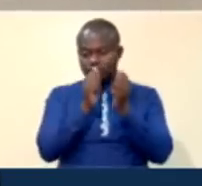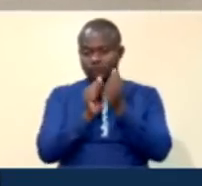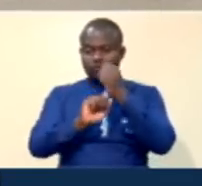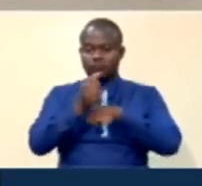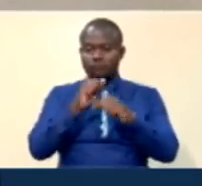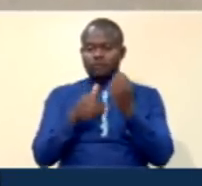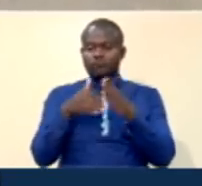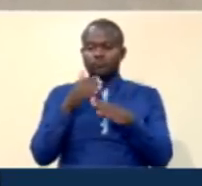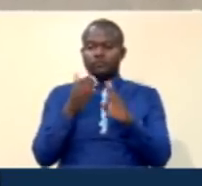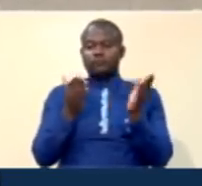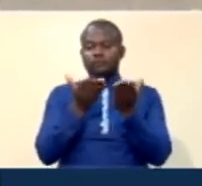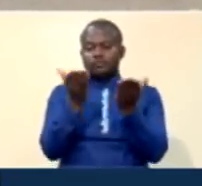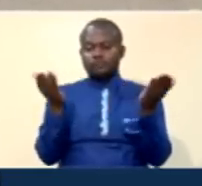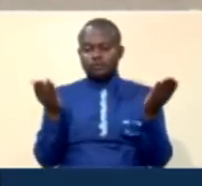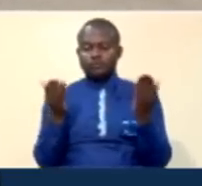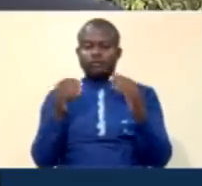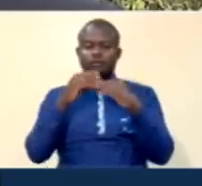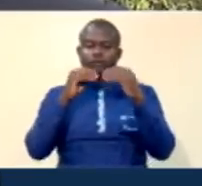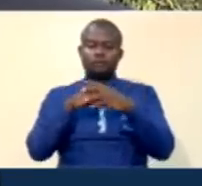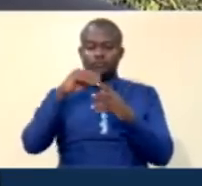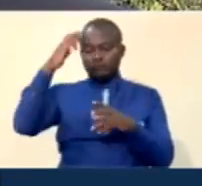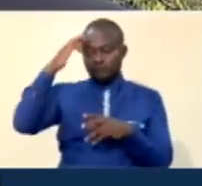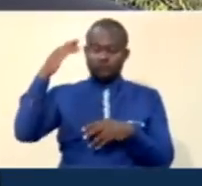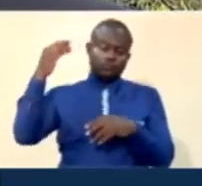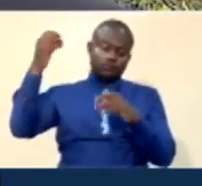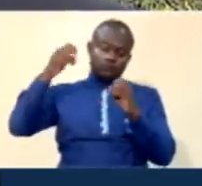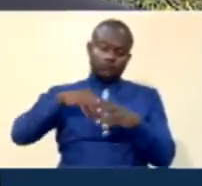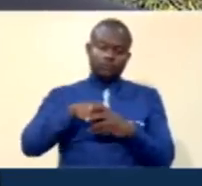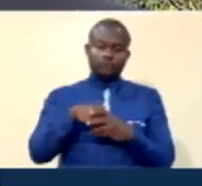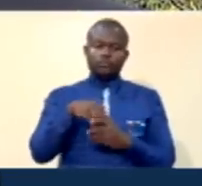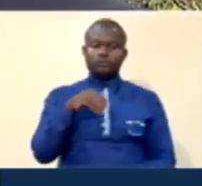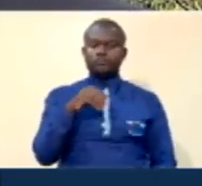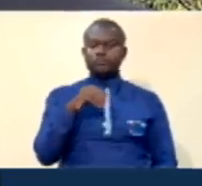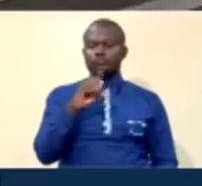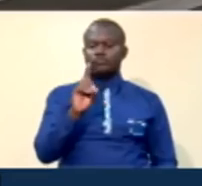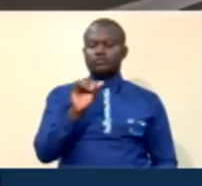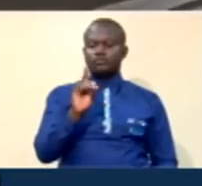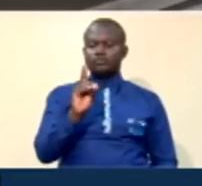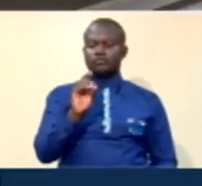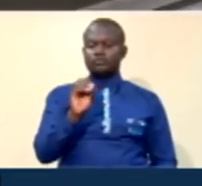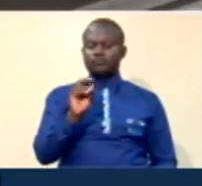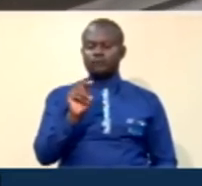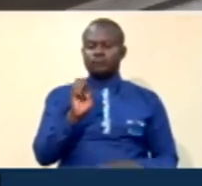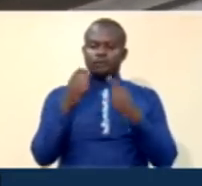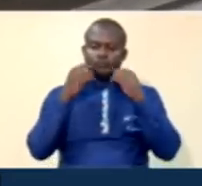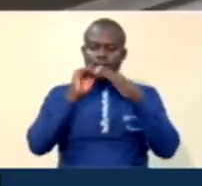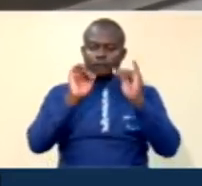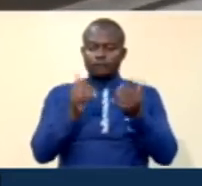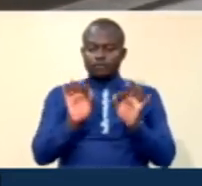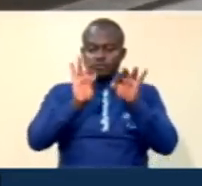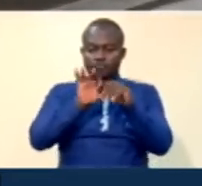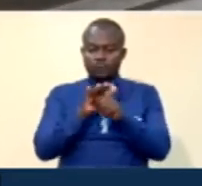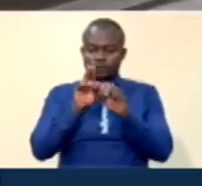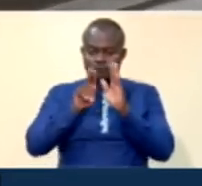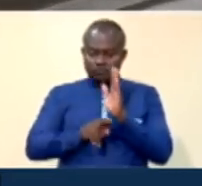hamwe imirimo yo gusana yakozwe kuri uru rwibutso. Umuyobozi w'urwibutso rwa Jenoside rwa Kigali nagiriwe ubuntu Dieudonné avuga ko ari ingenzi ko haruhukiye imibiri